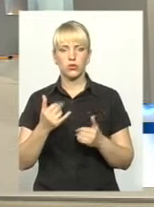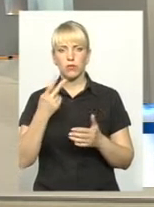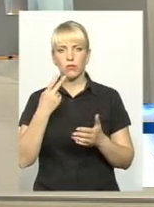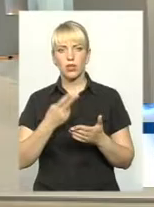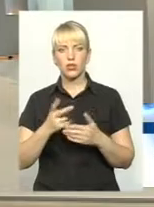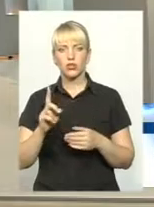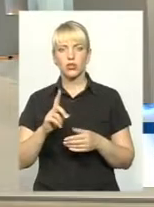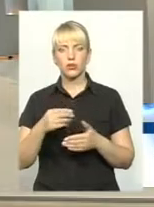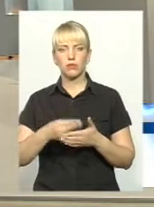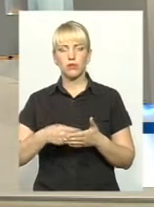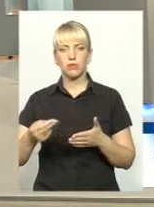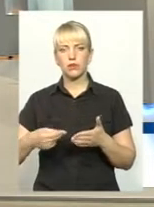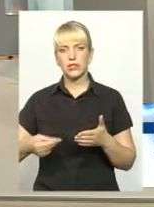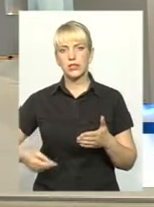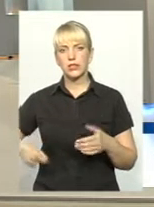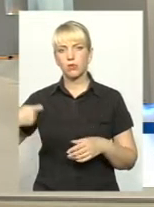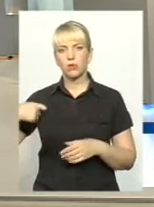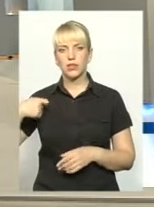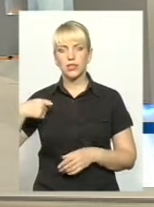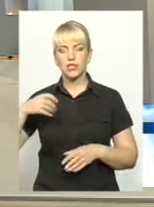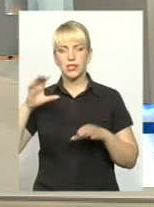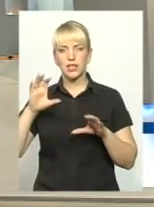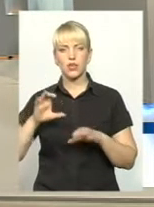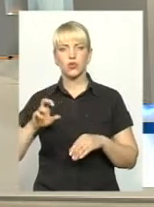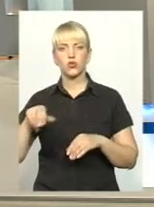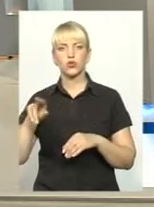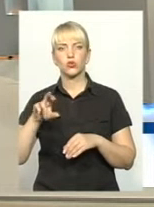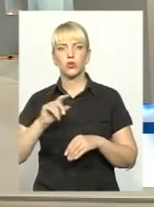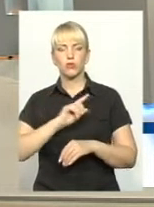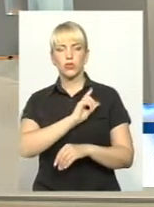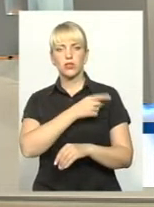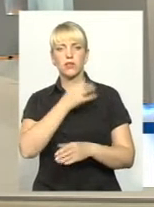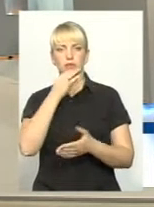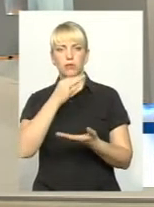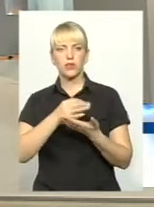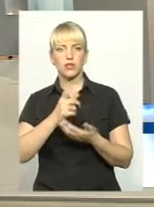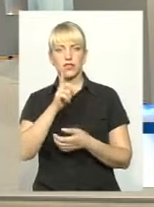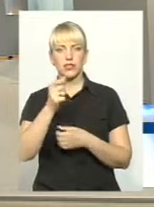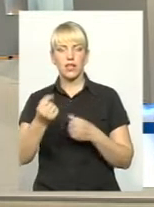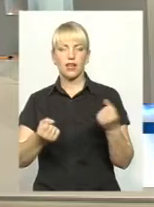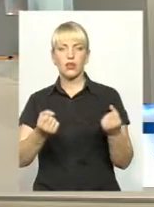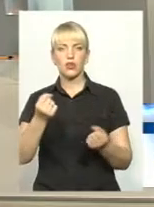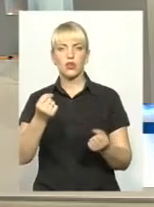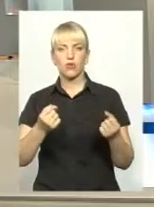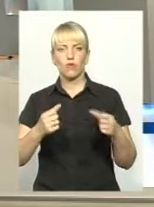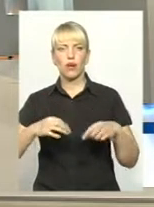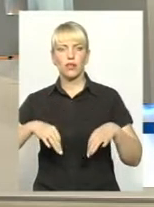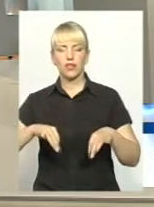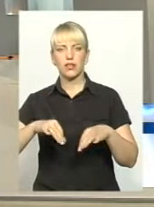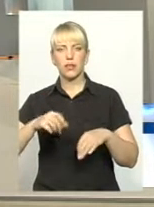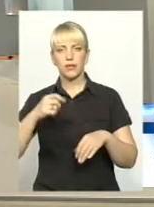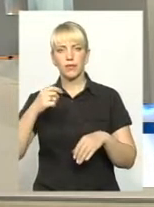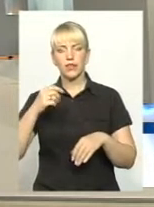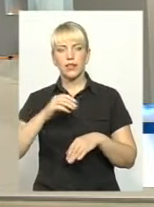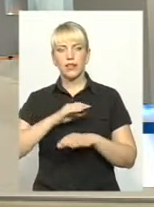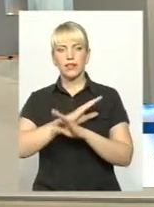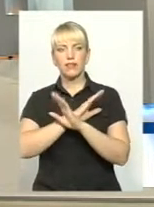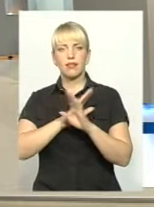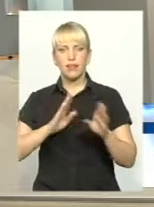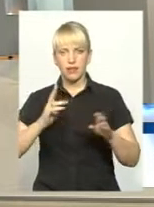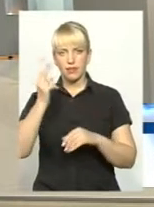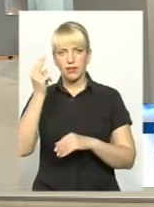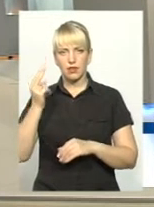підписано президентом закон щодо посилення відповідальності за керування транспортними засобами в нетверезому стані. І я думаю,